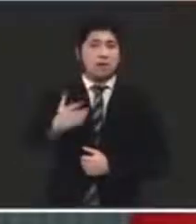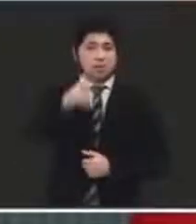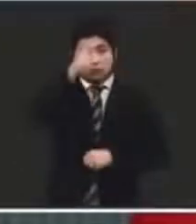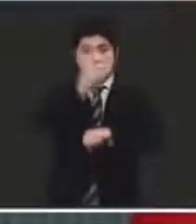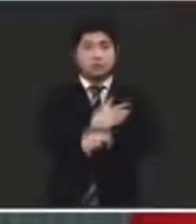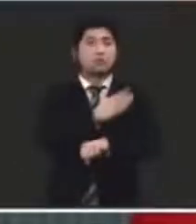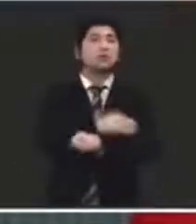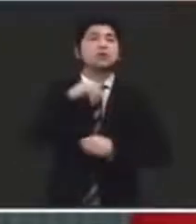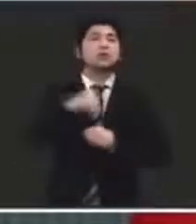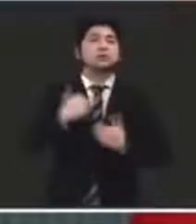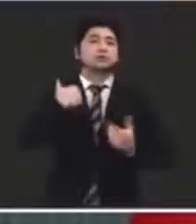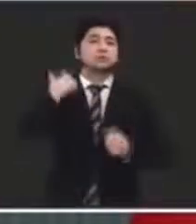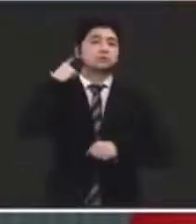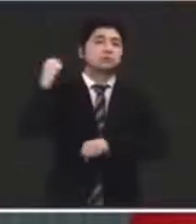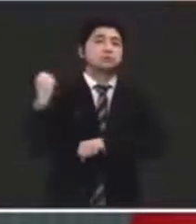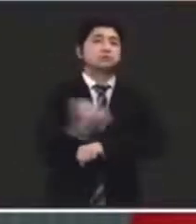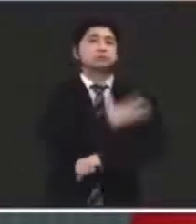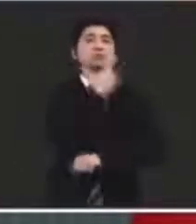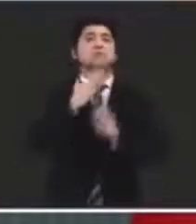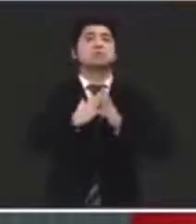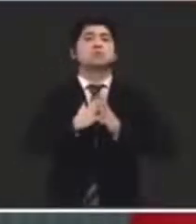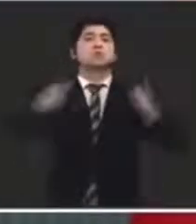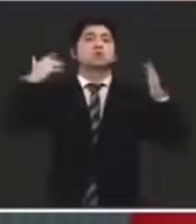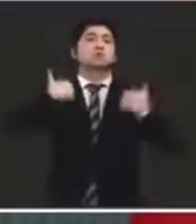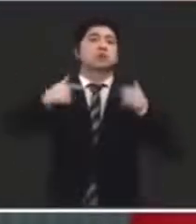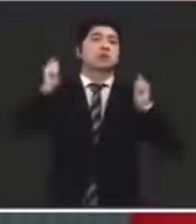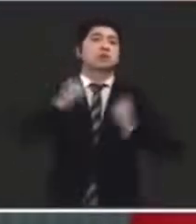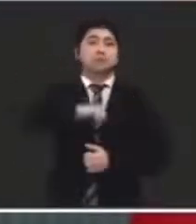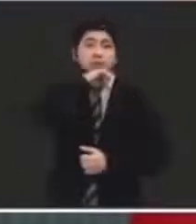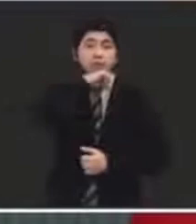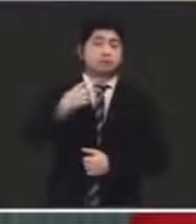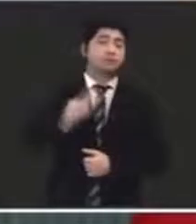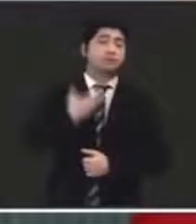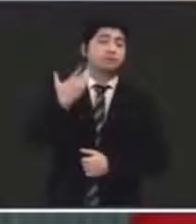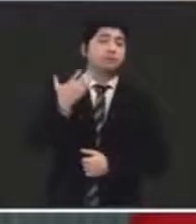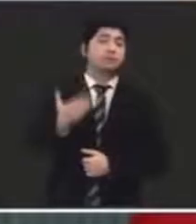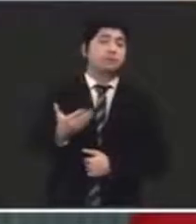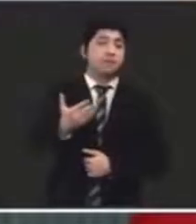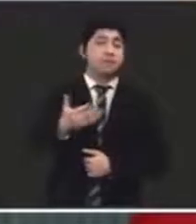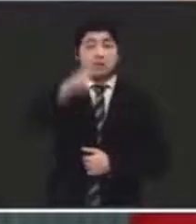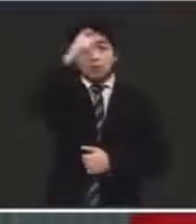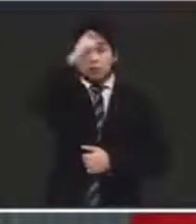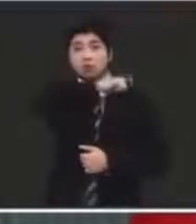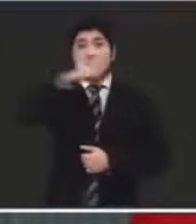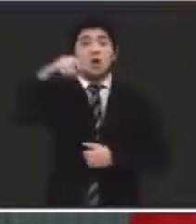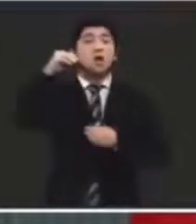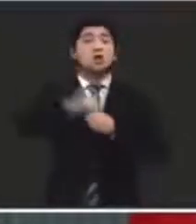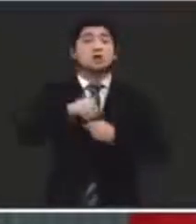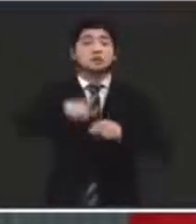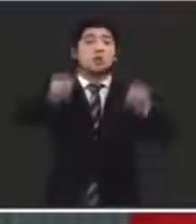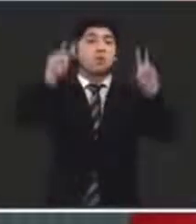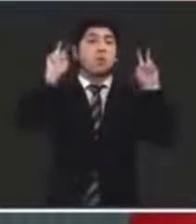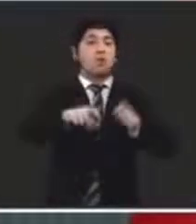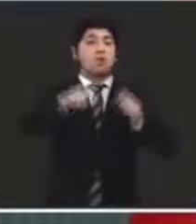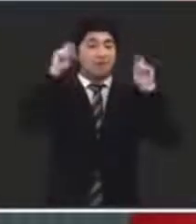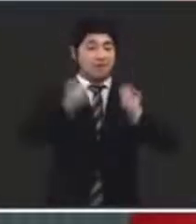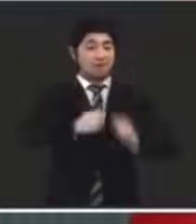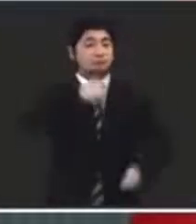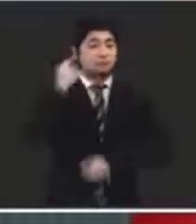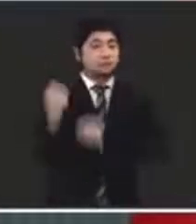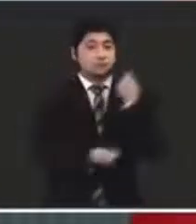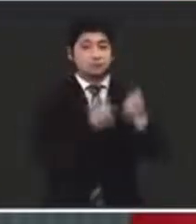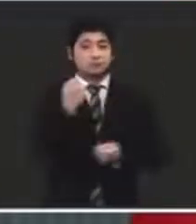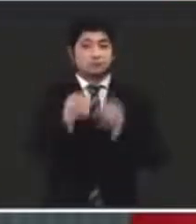adına gurur verici bir gelişme olmuştur Türkiye'nin bu konuda gösterdiği Gayret